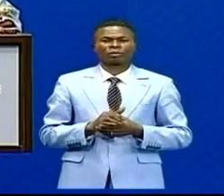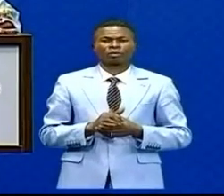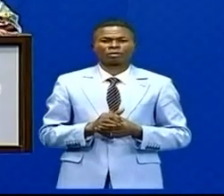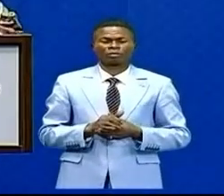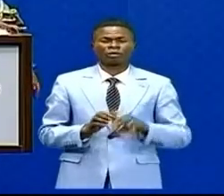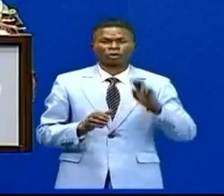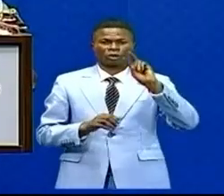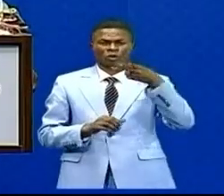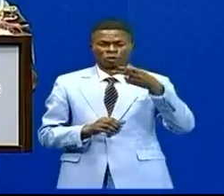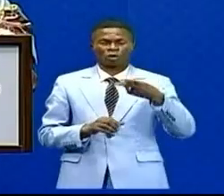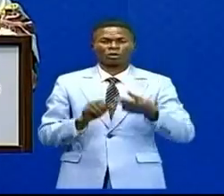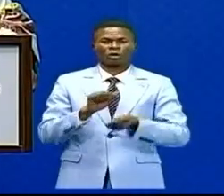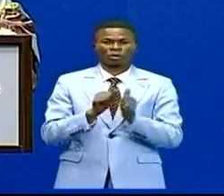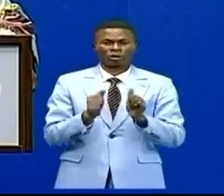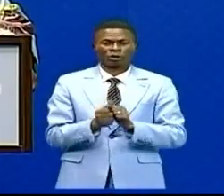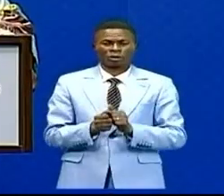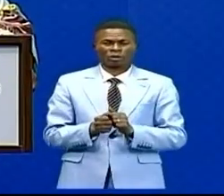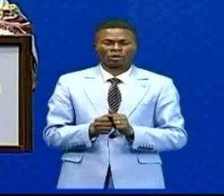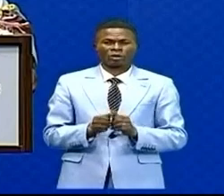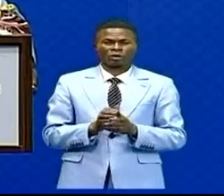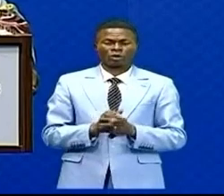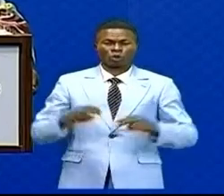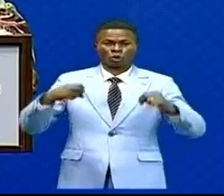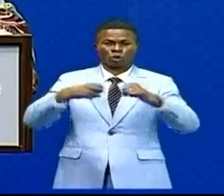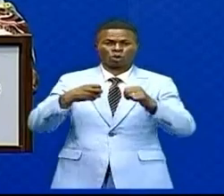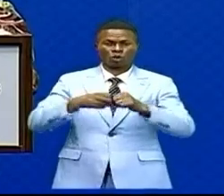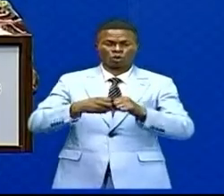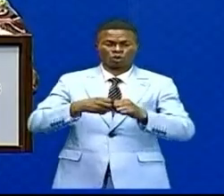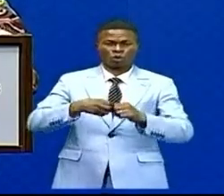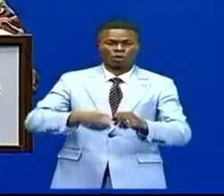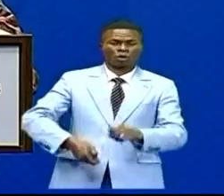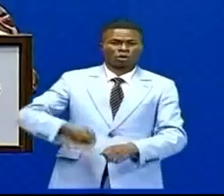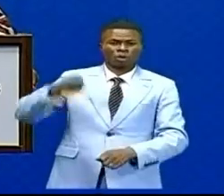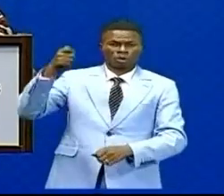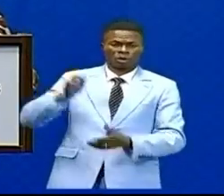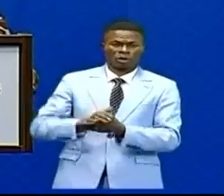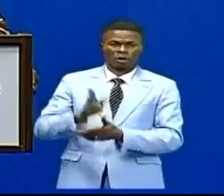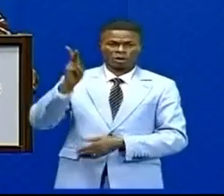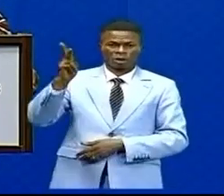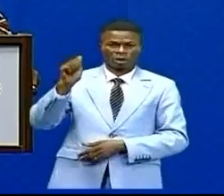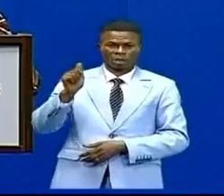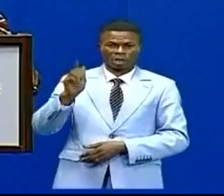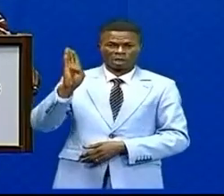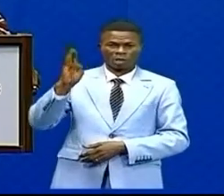2. De la centrale hydroélectrique de Kakobola.